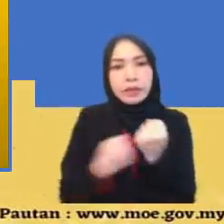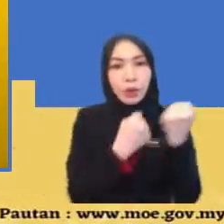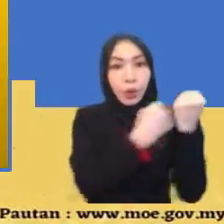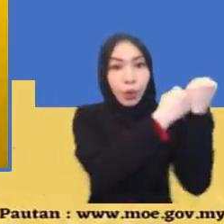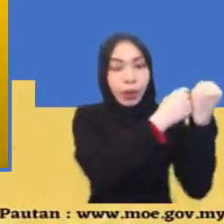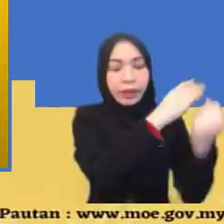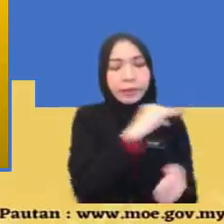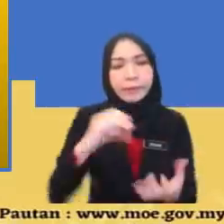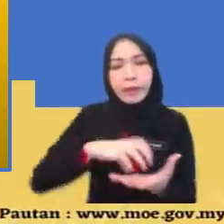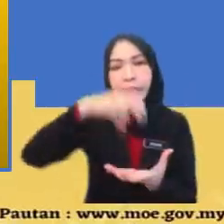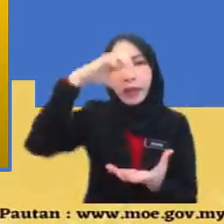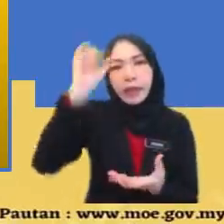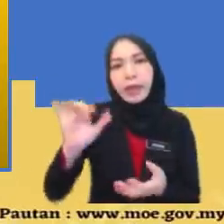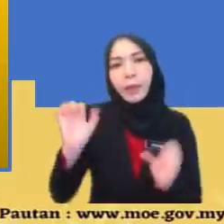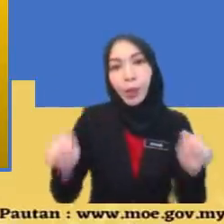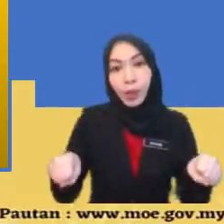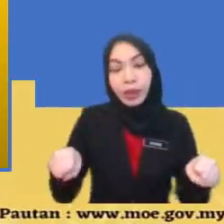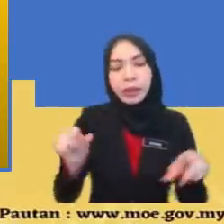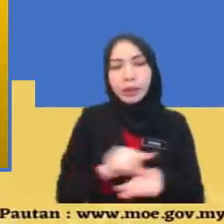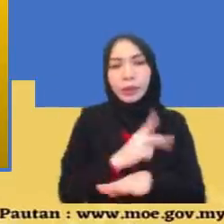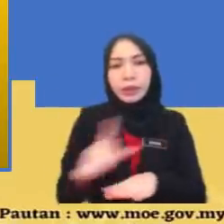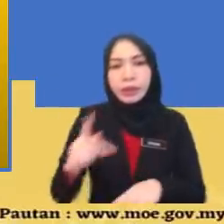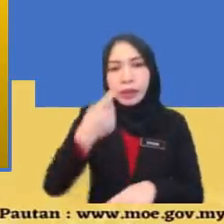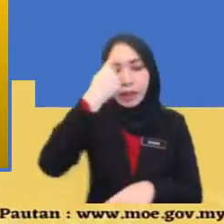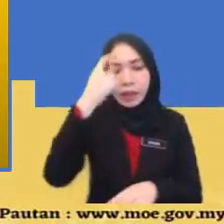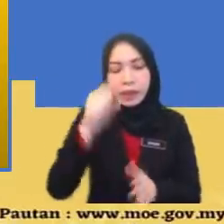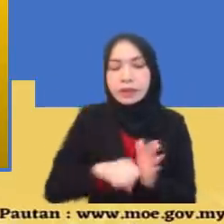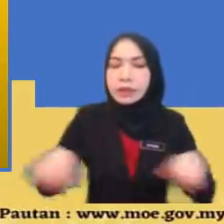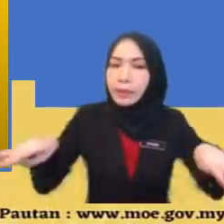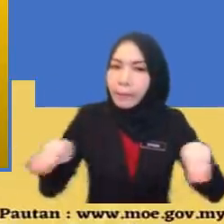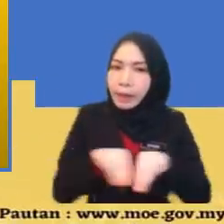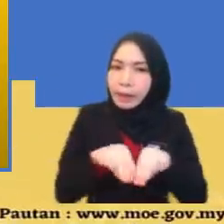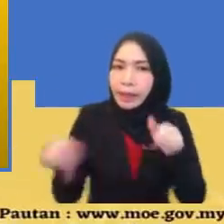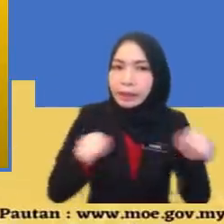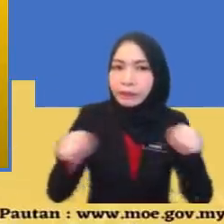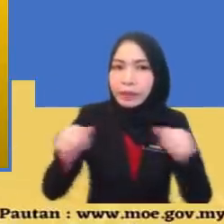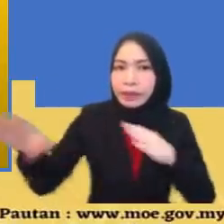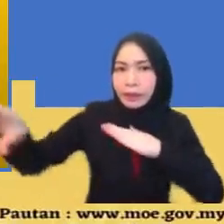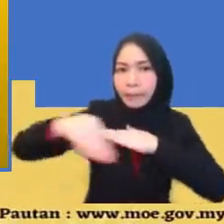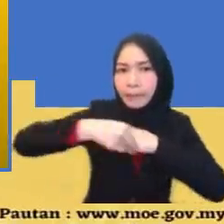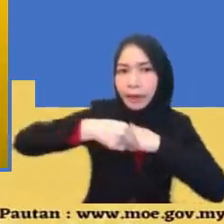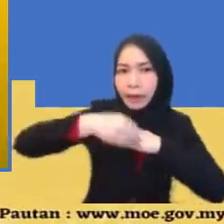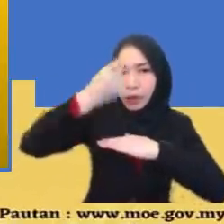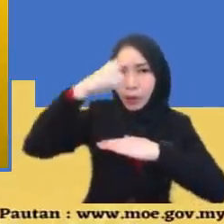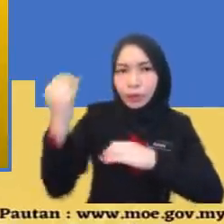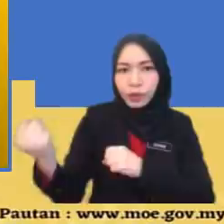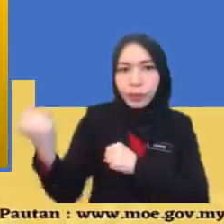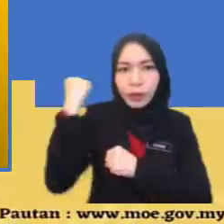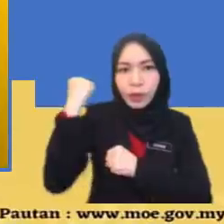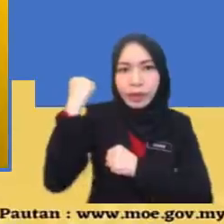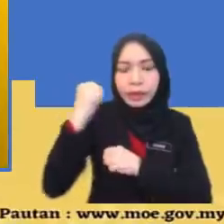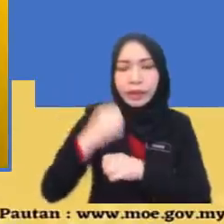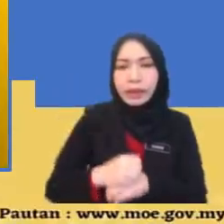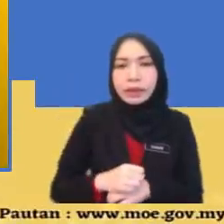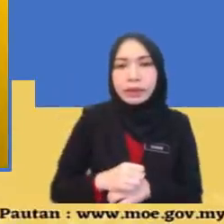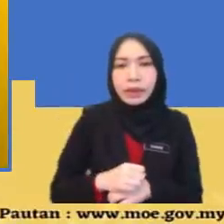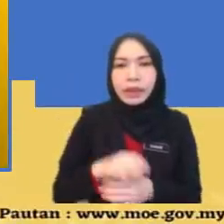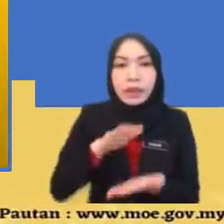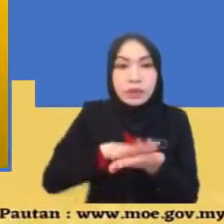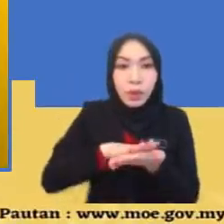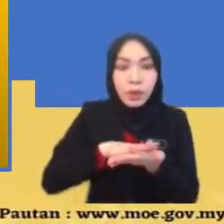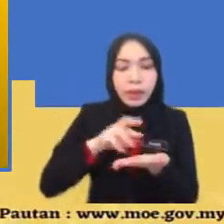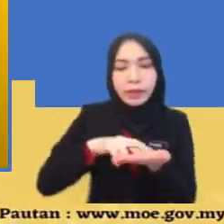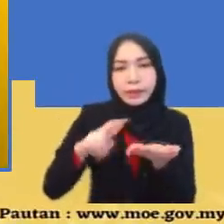boleh digunakan sebagai activity tambahan bagi memperkukuhkan penguasaan murid sekolah rendah dan juga Sekolah Menengah